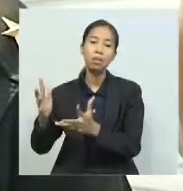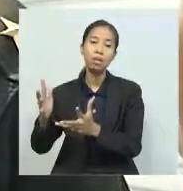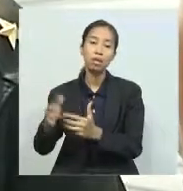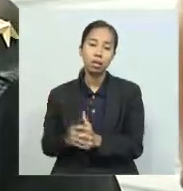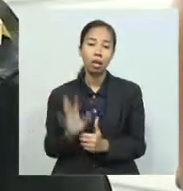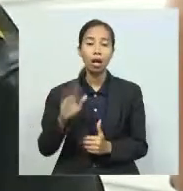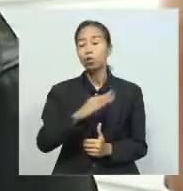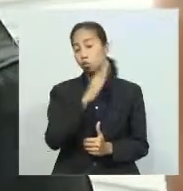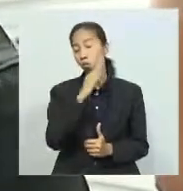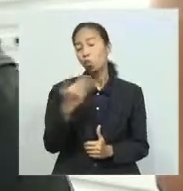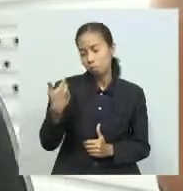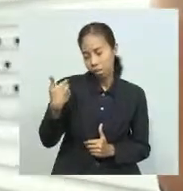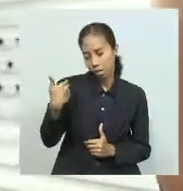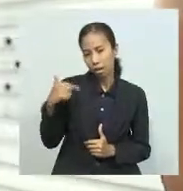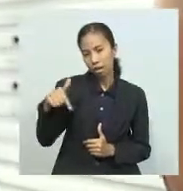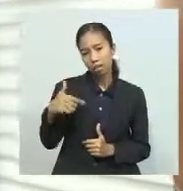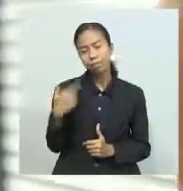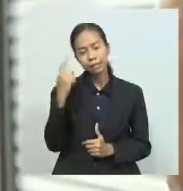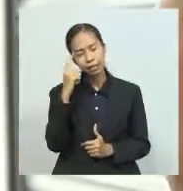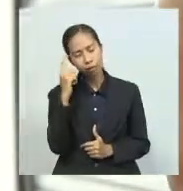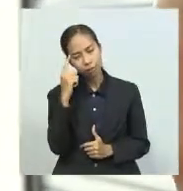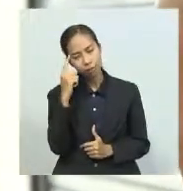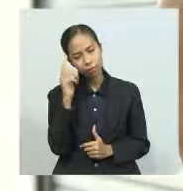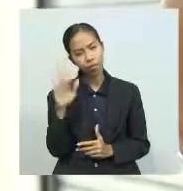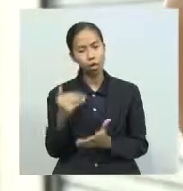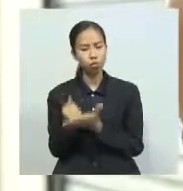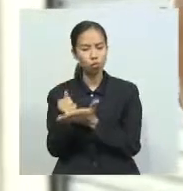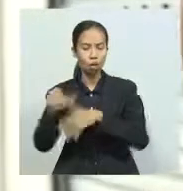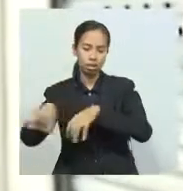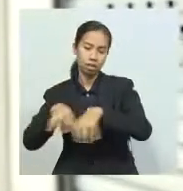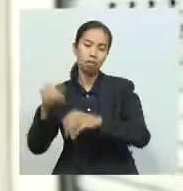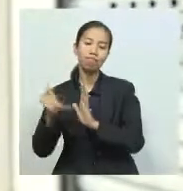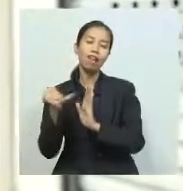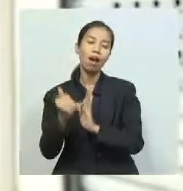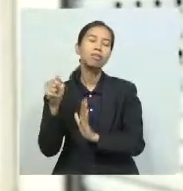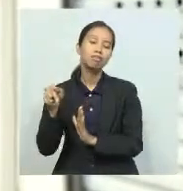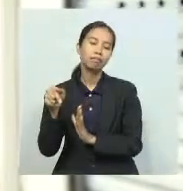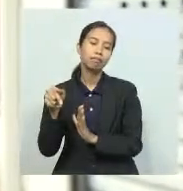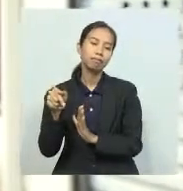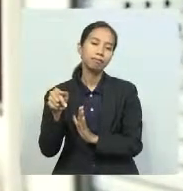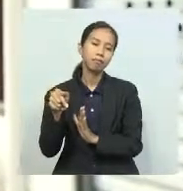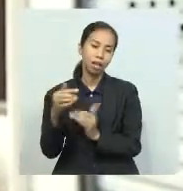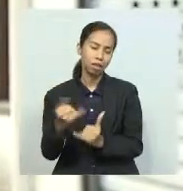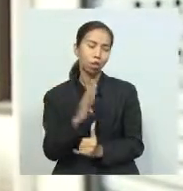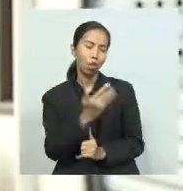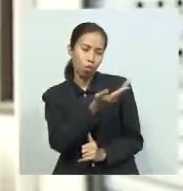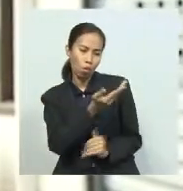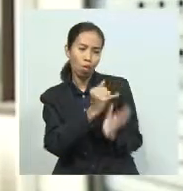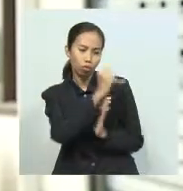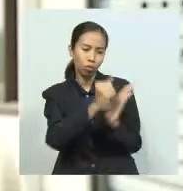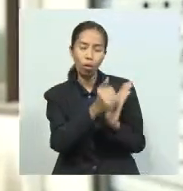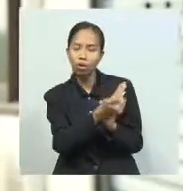จะกักเก็บอะไรเท่าไหร่เนี่ยมันก็จะคล่องตัวมากกว่านี้นะแต่นี้มันก็ต้องขอเขา